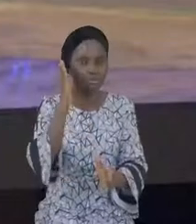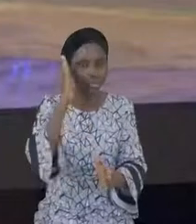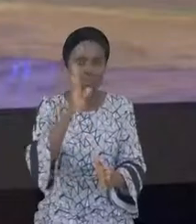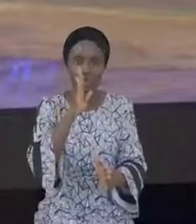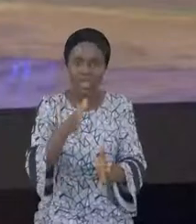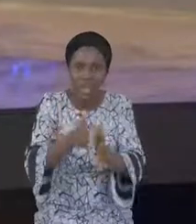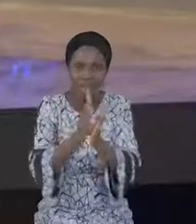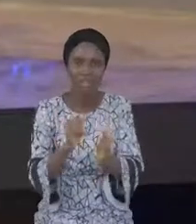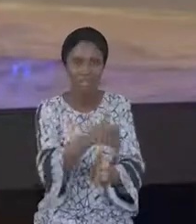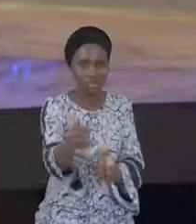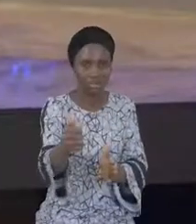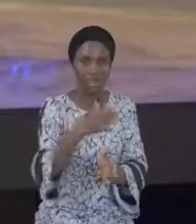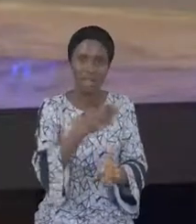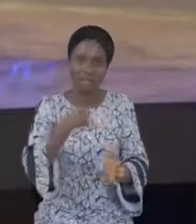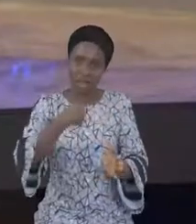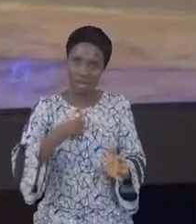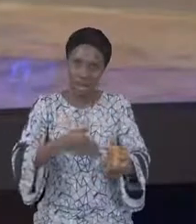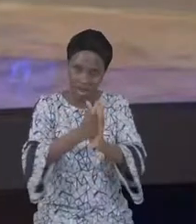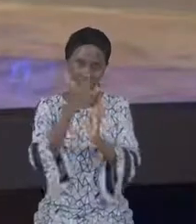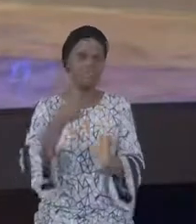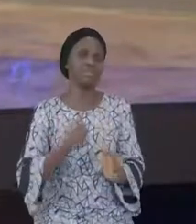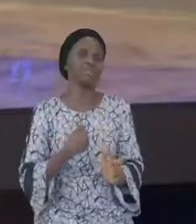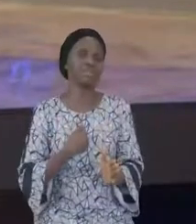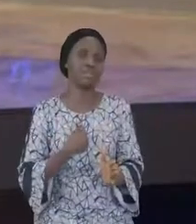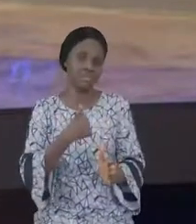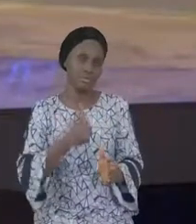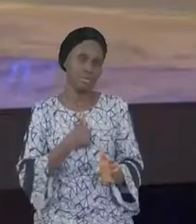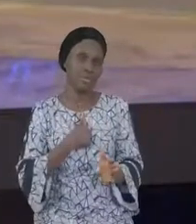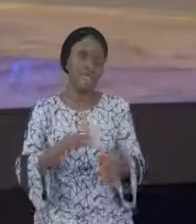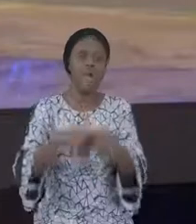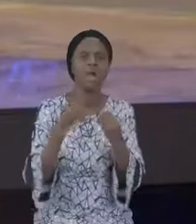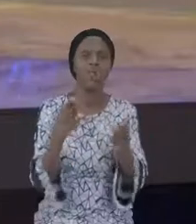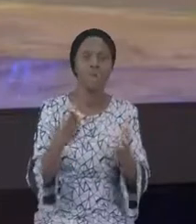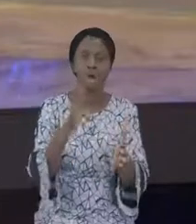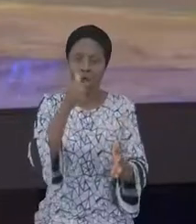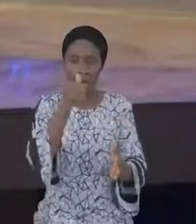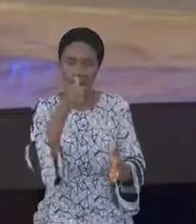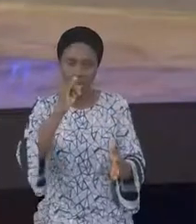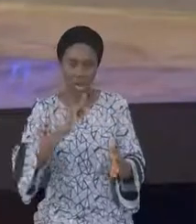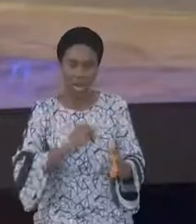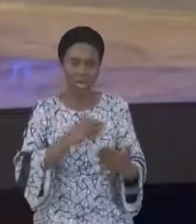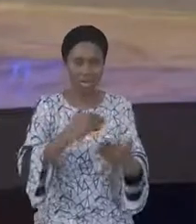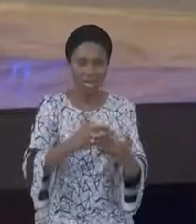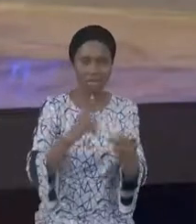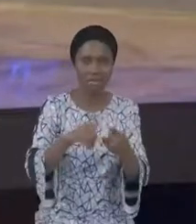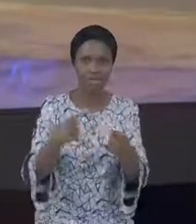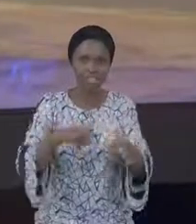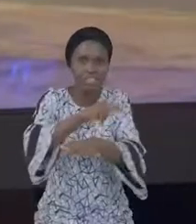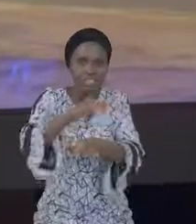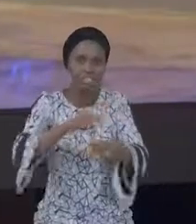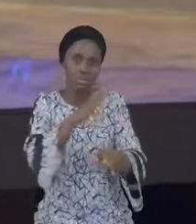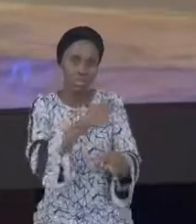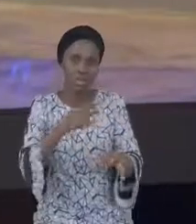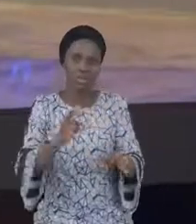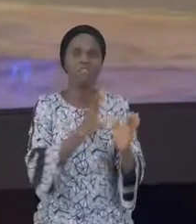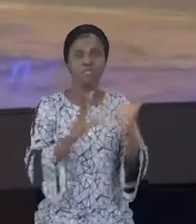la question. How much am I near to the nature of Christ? La nature de Christ. The nature